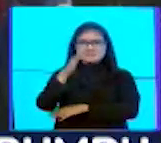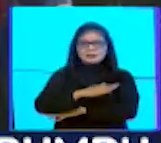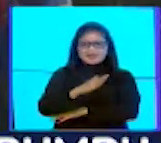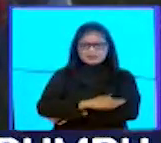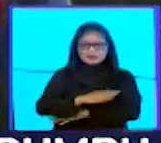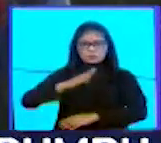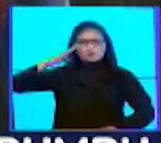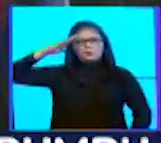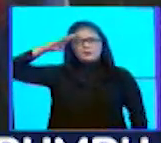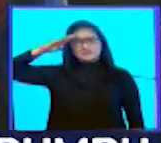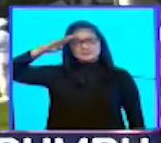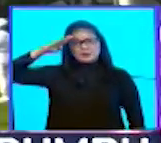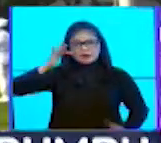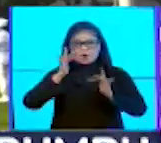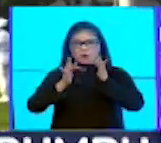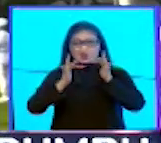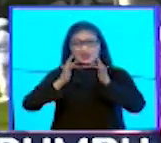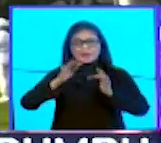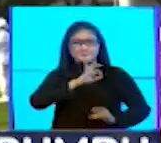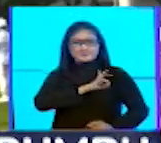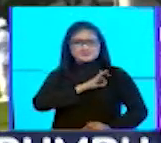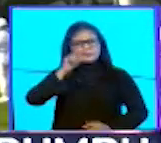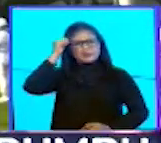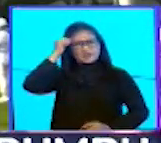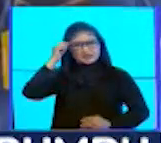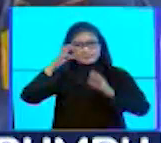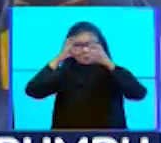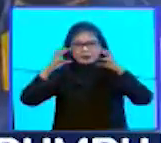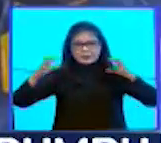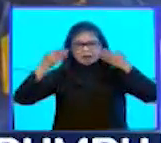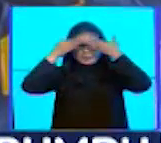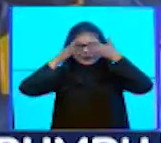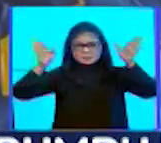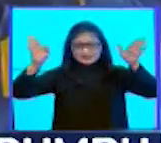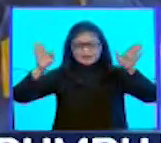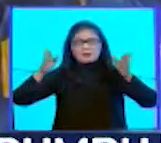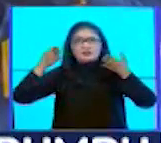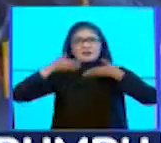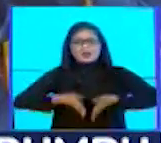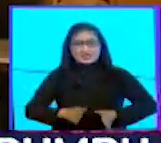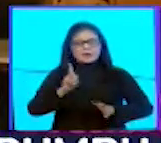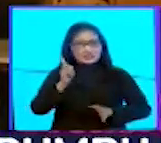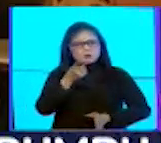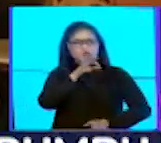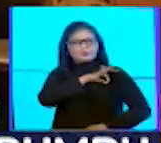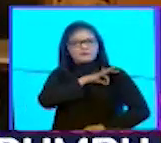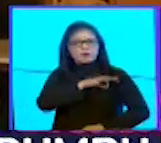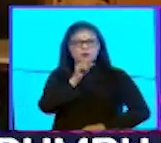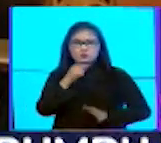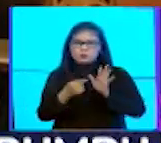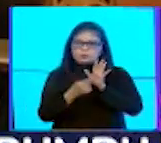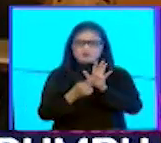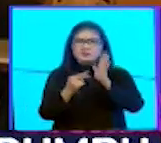yang digelar secara daring, Presiden mengingatkan peringatan hari lahir Pancasila harus dimanfaatkan untuk mengokohkan